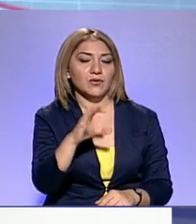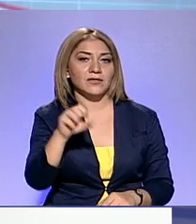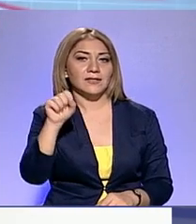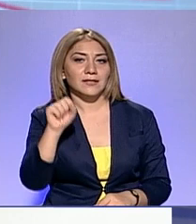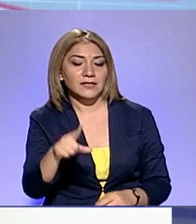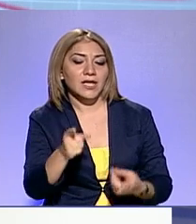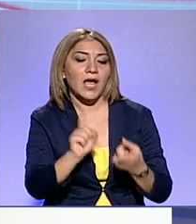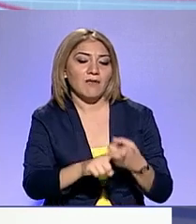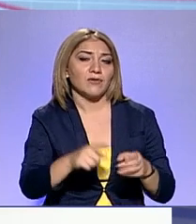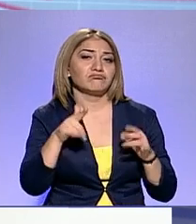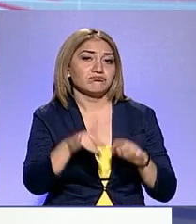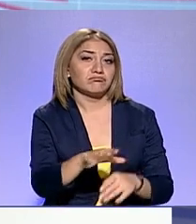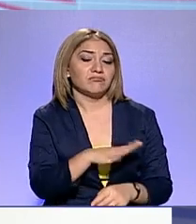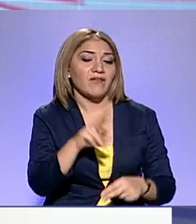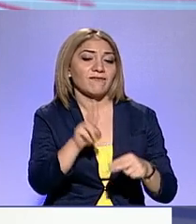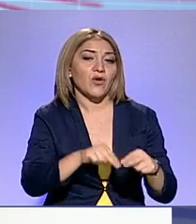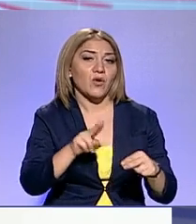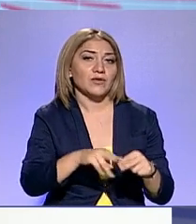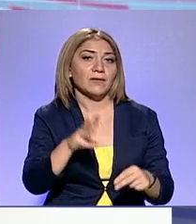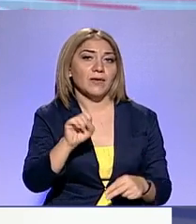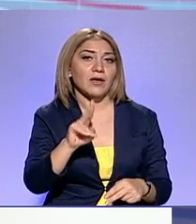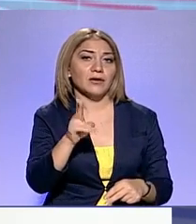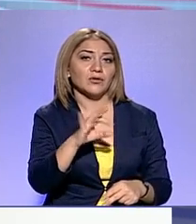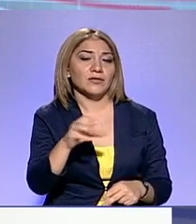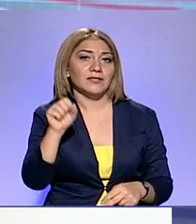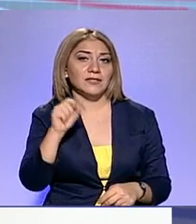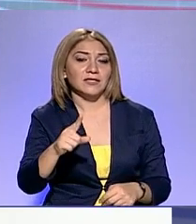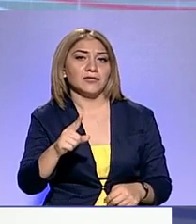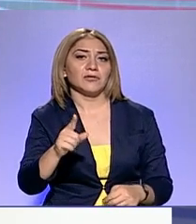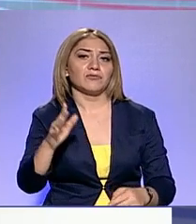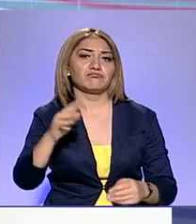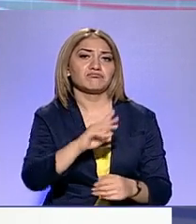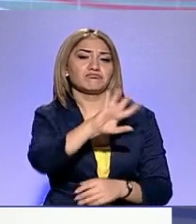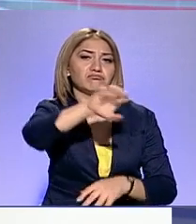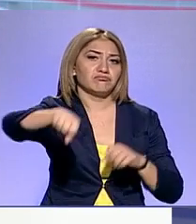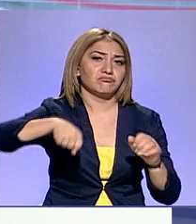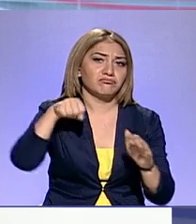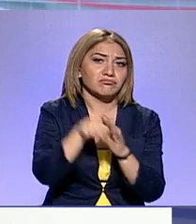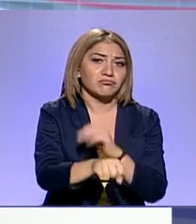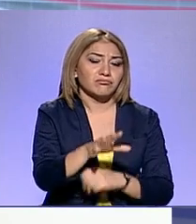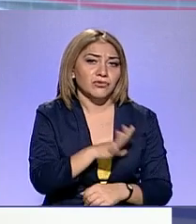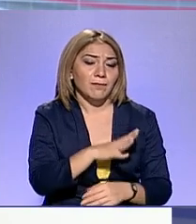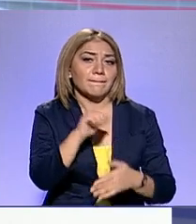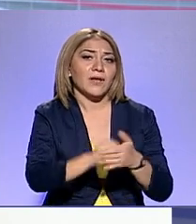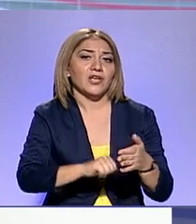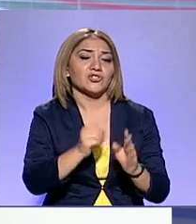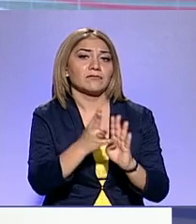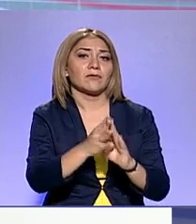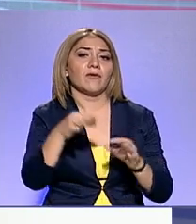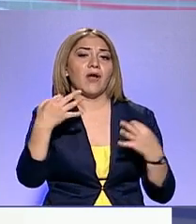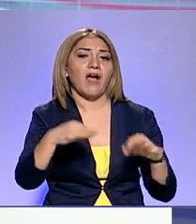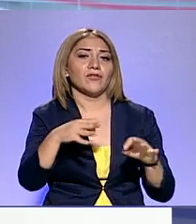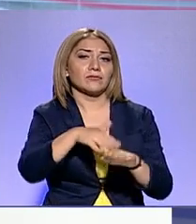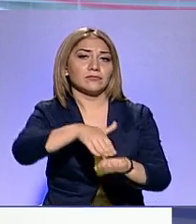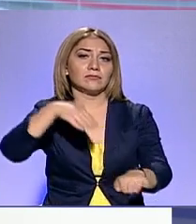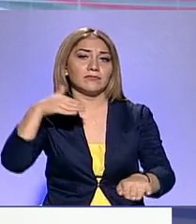ունեցած միջադեպին։ Հիշեցնեմ, ոստիկանները նրան ասֆալտին էին պարկեցրել, պատճառաբանելով, որ Շարասյունով է երթևեկել։ Վիրավորանքի համար